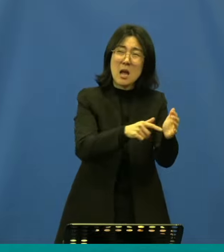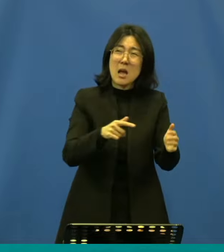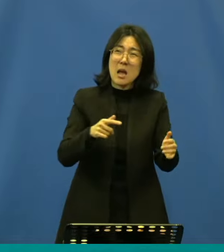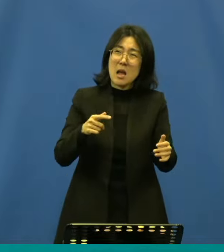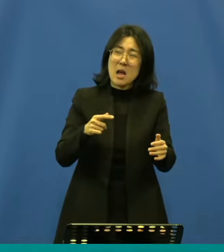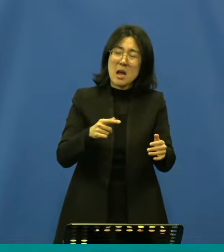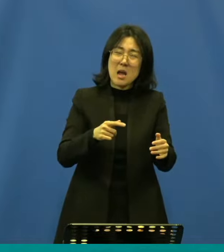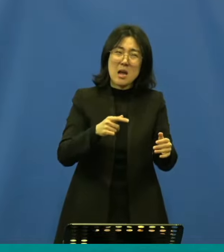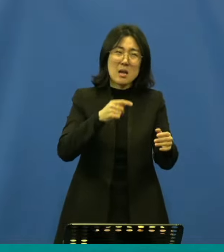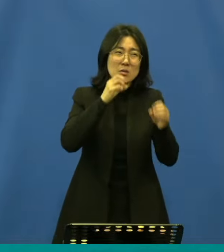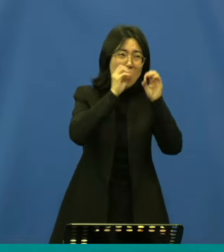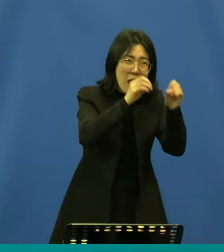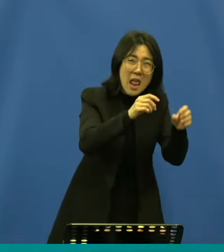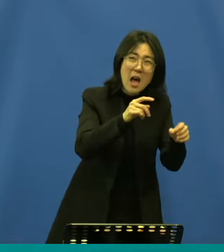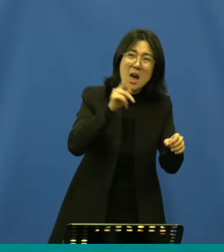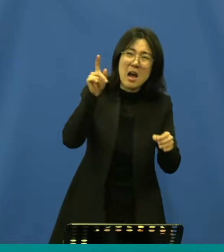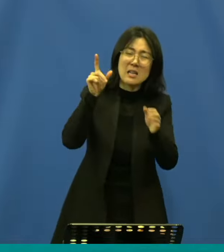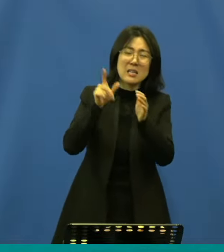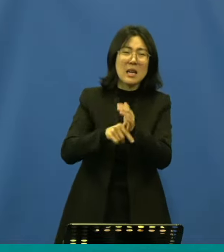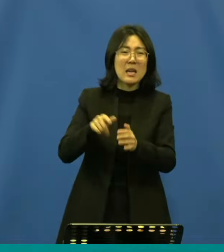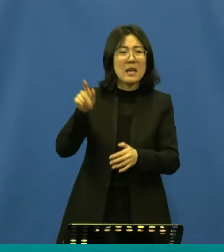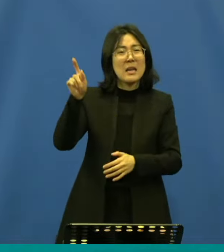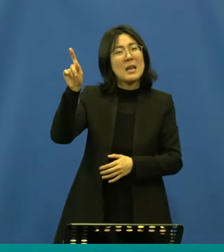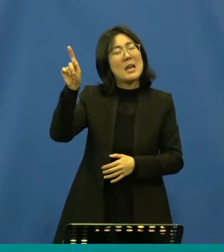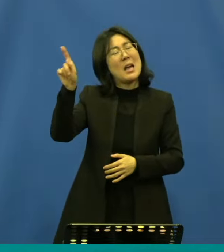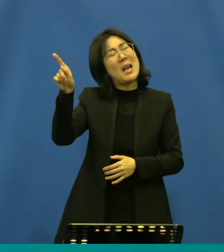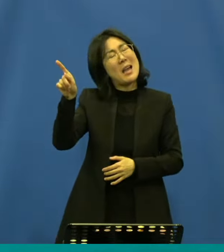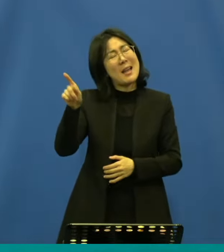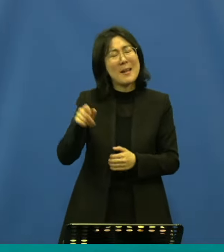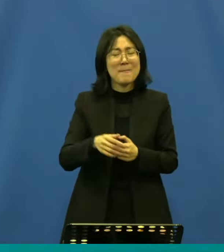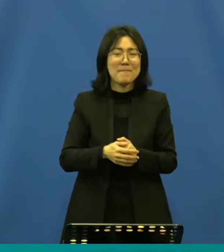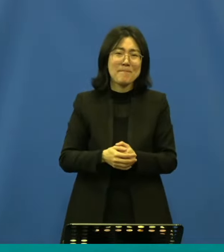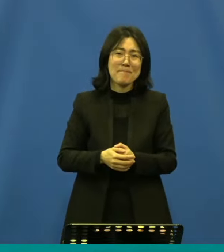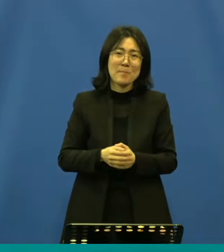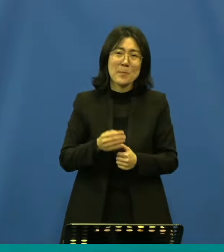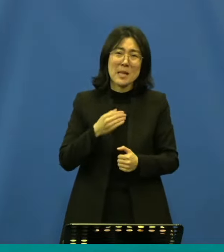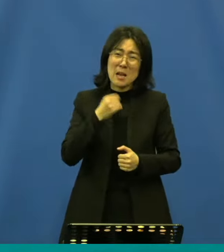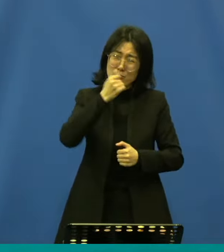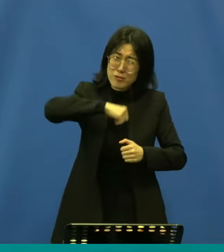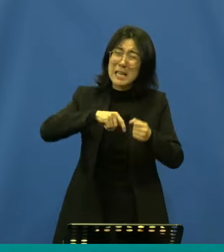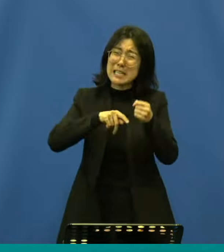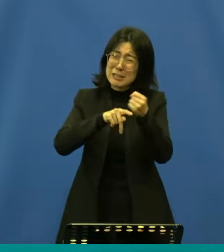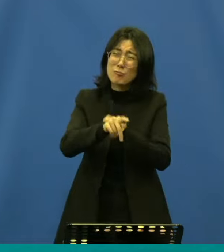자신의 불순종을 정당화하고 있습니다. 불순종한 이유가 있었다고 황면하는 거죠.